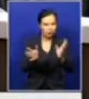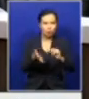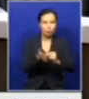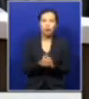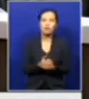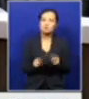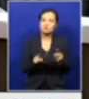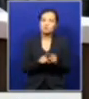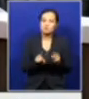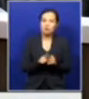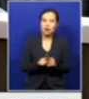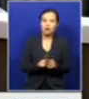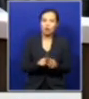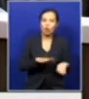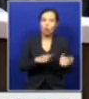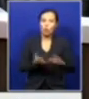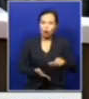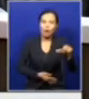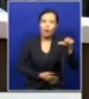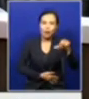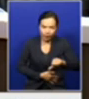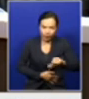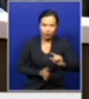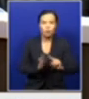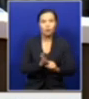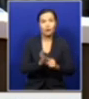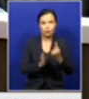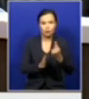มล้มเหลวตั้งแต่เริ่มต้นค่ะ